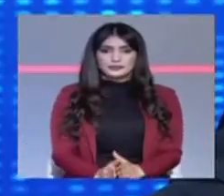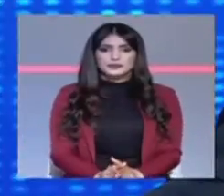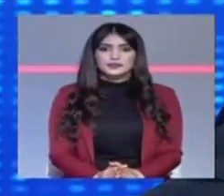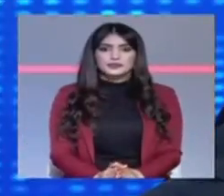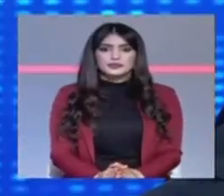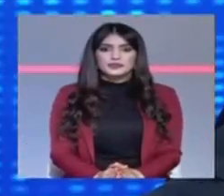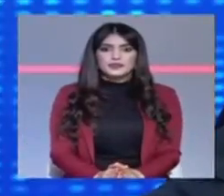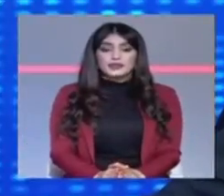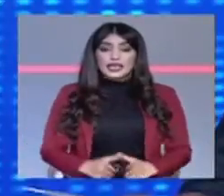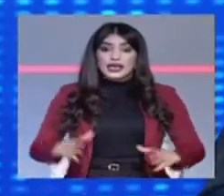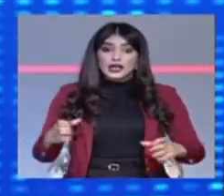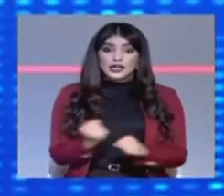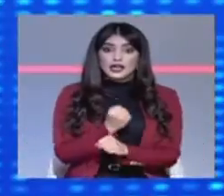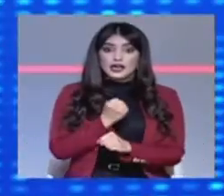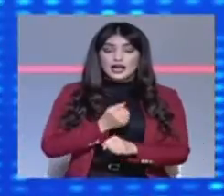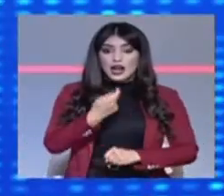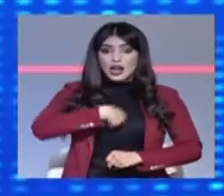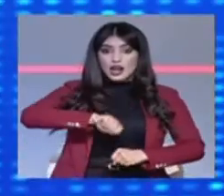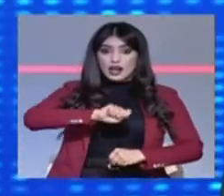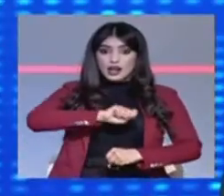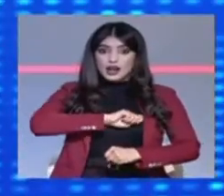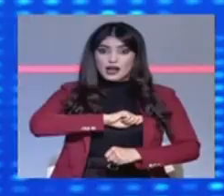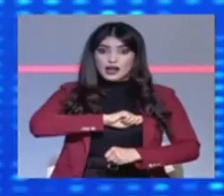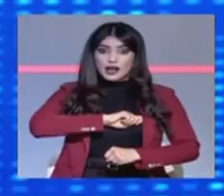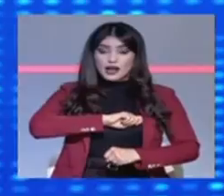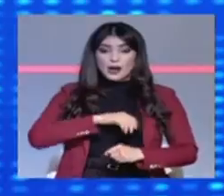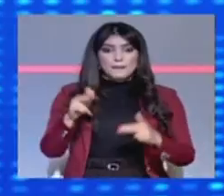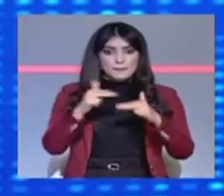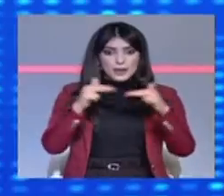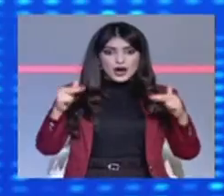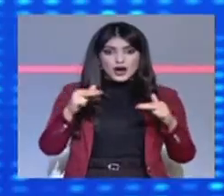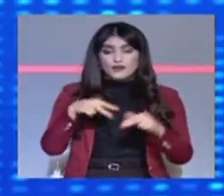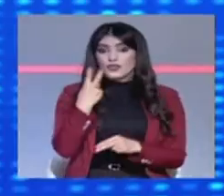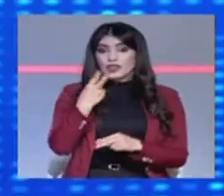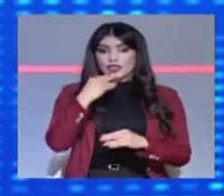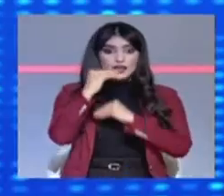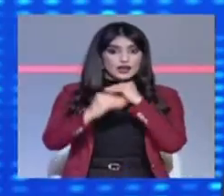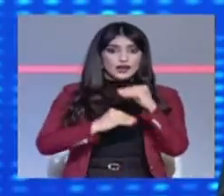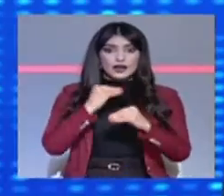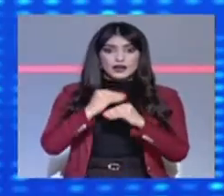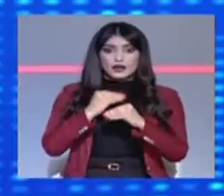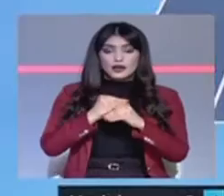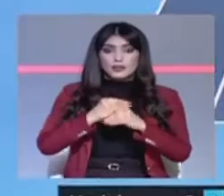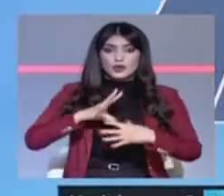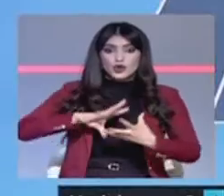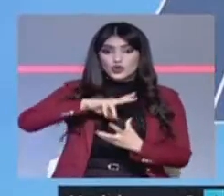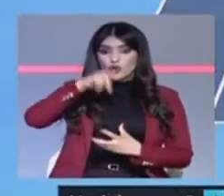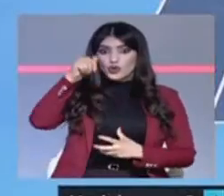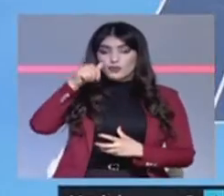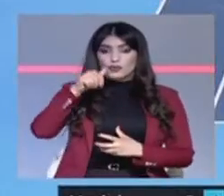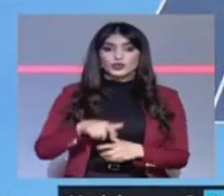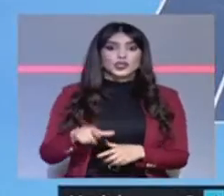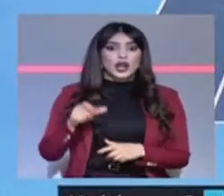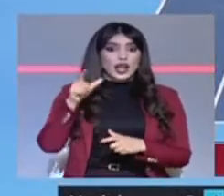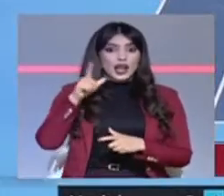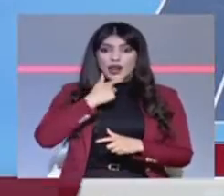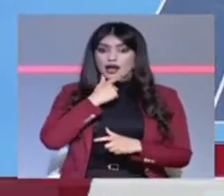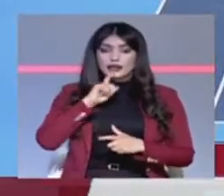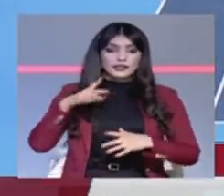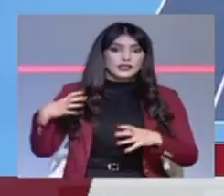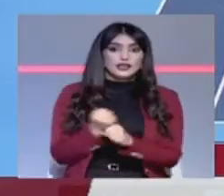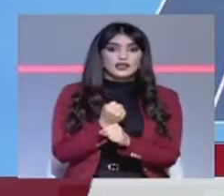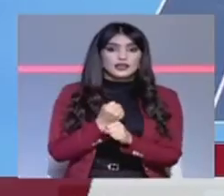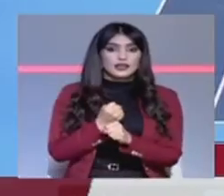تاهل الاسباني رفاييل نادال المصنف ثانيا عالميا للدور النصف النهائي من بطوله لندن لاساتذه التنس اثر